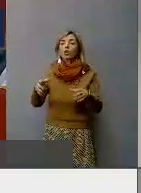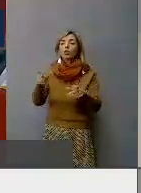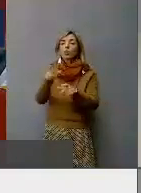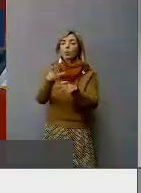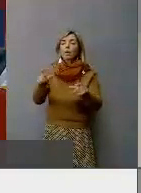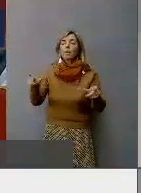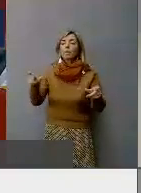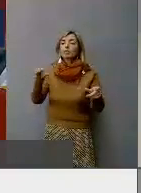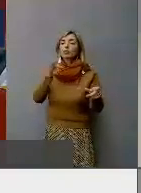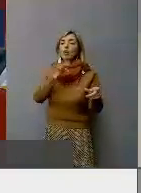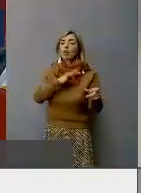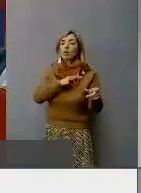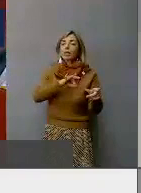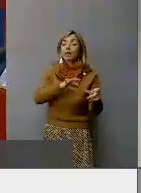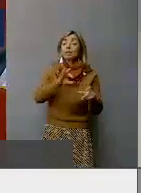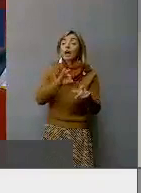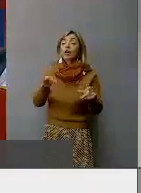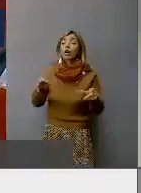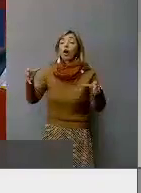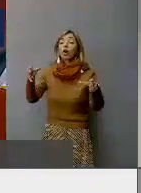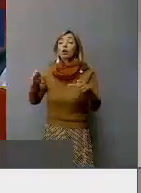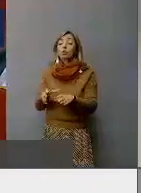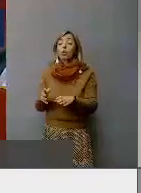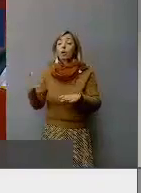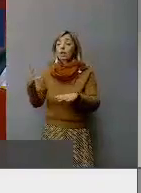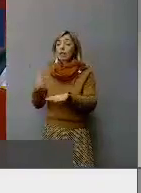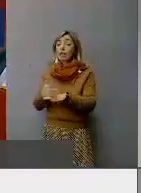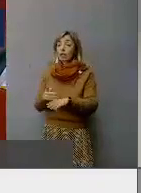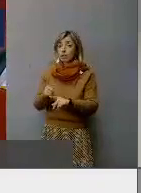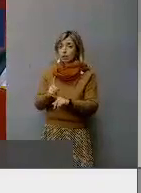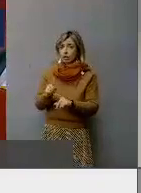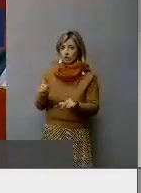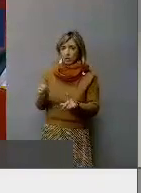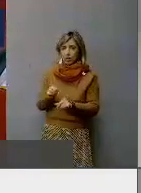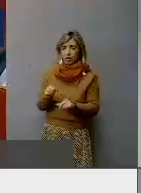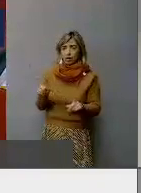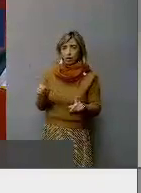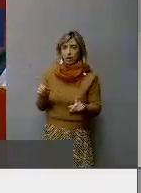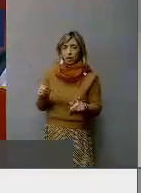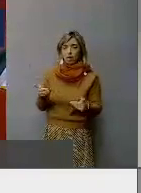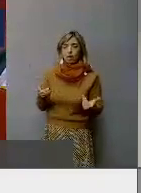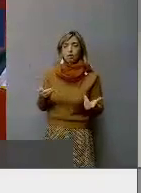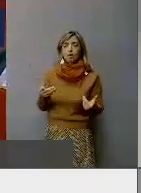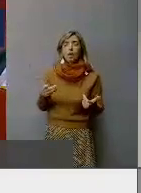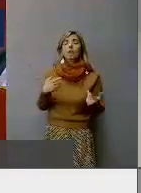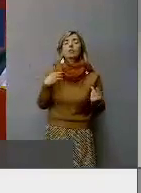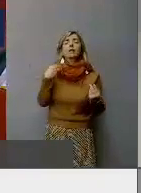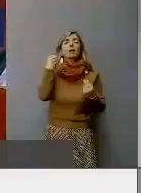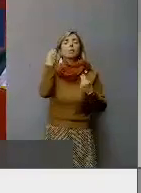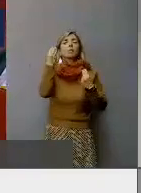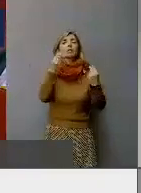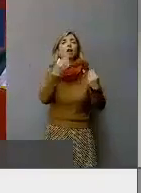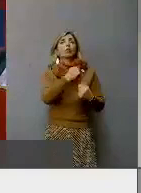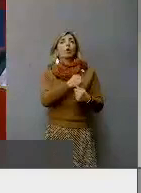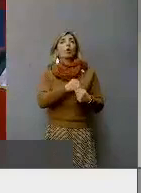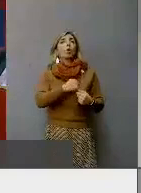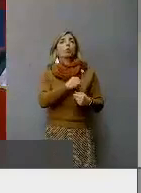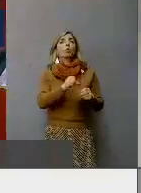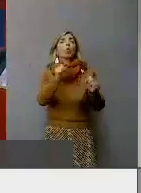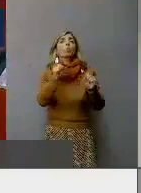cosa vuol dire cioè quando si è pensato che il comune può intervenire in maniera discrezionale si è pensato che